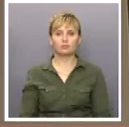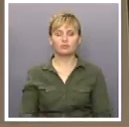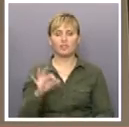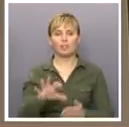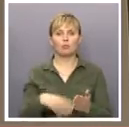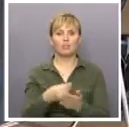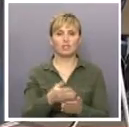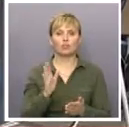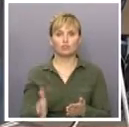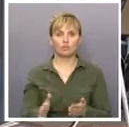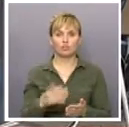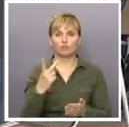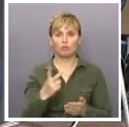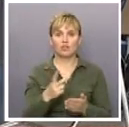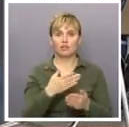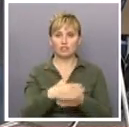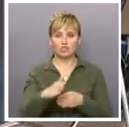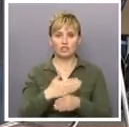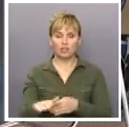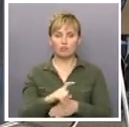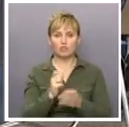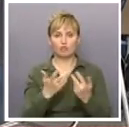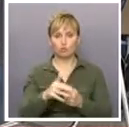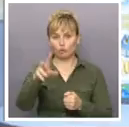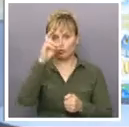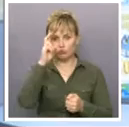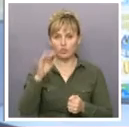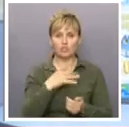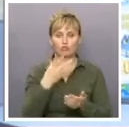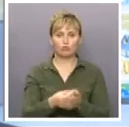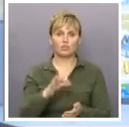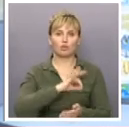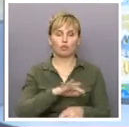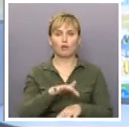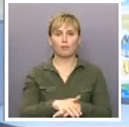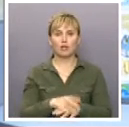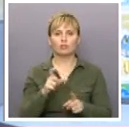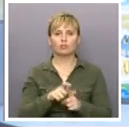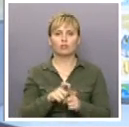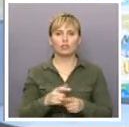Компенсация будет выплачена двумя траншами за счет средств бюджета и собственных доходов банка. К слову,